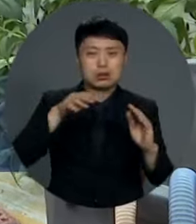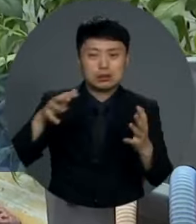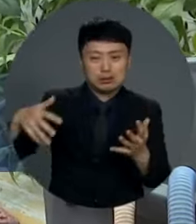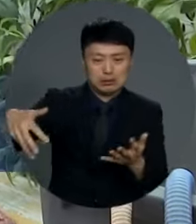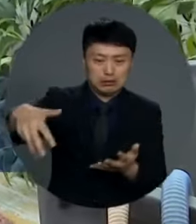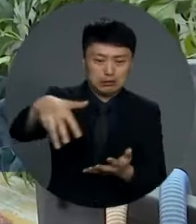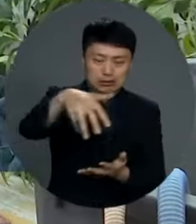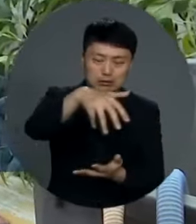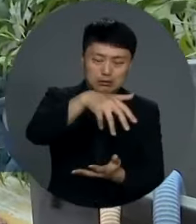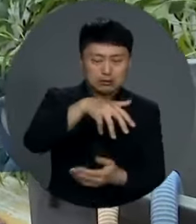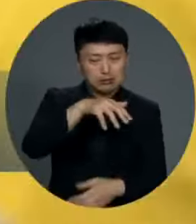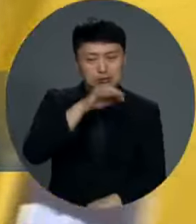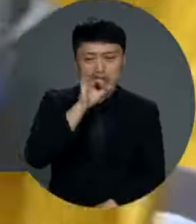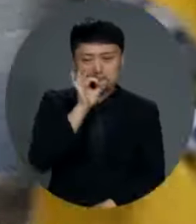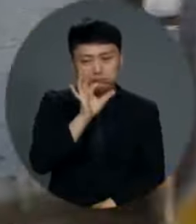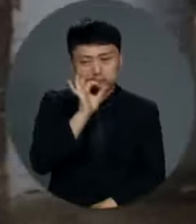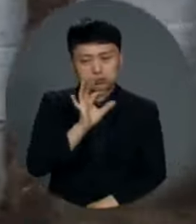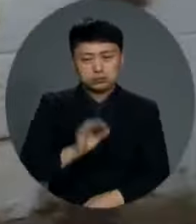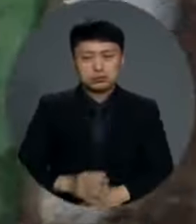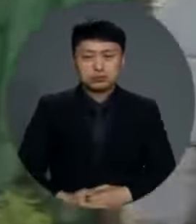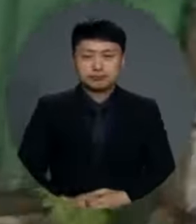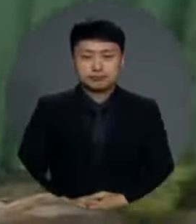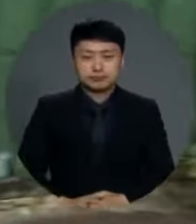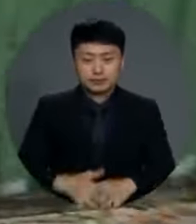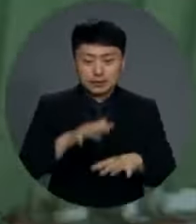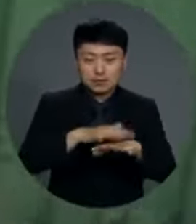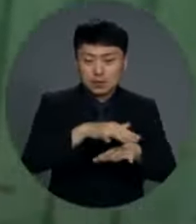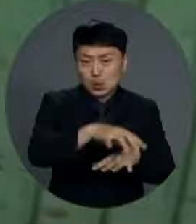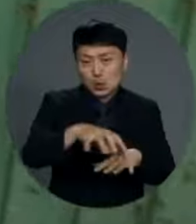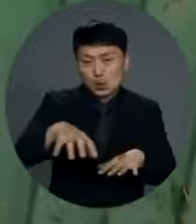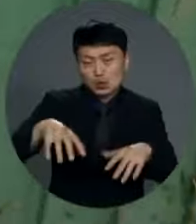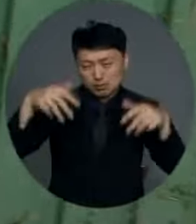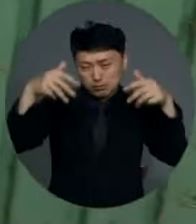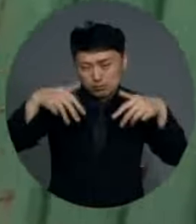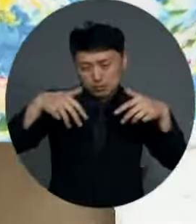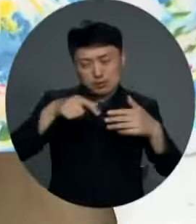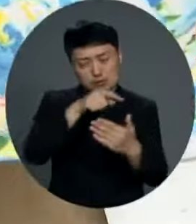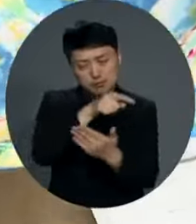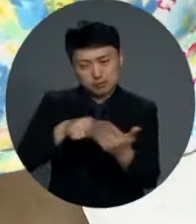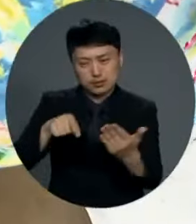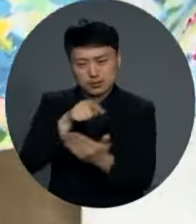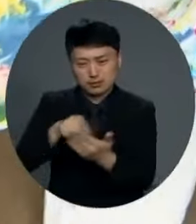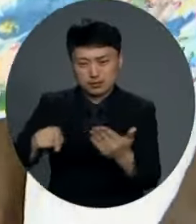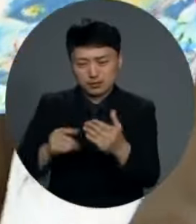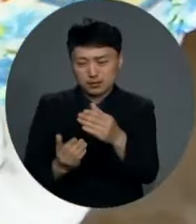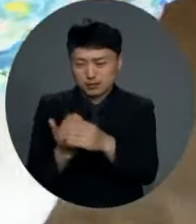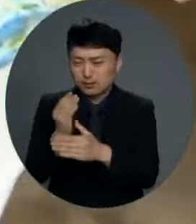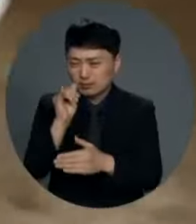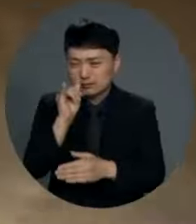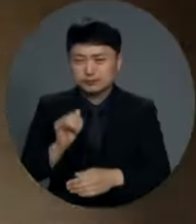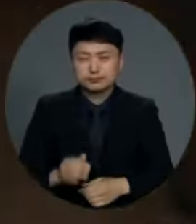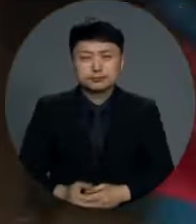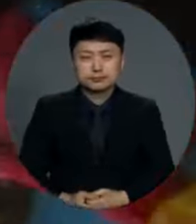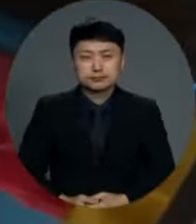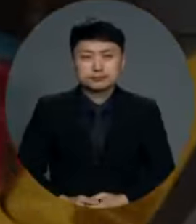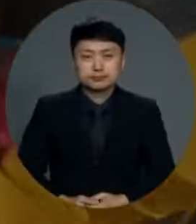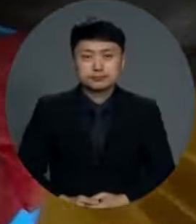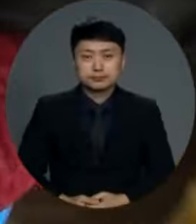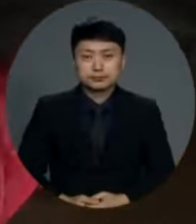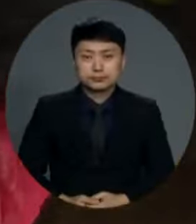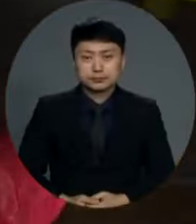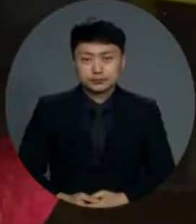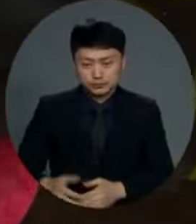수확은 뭐 한다고 봐야 되죠. 거기가. 농촌 마을도 폭우에 직격탄을 피해가지 못했습니다.